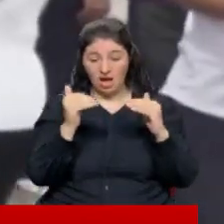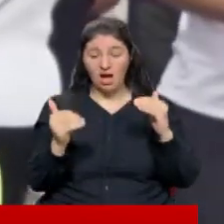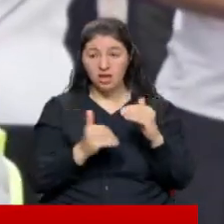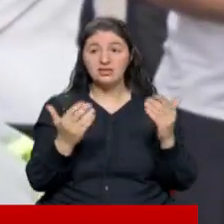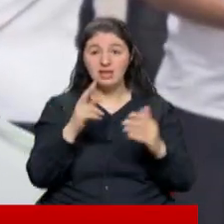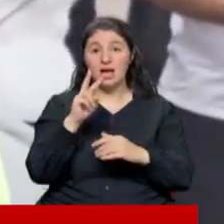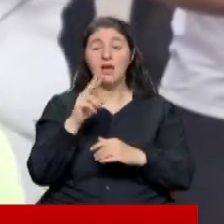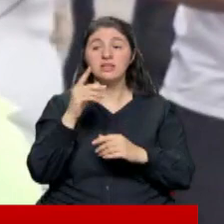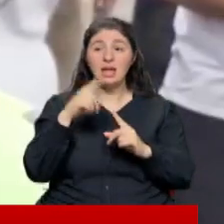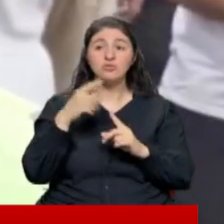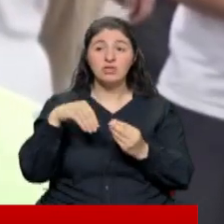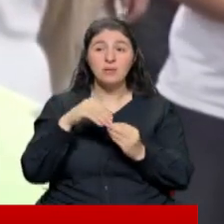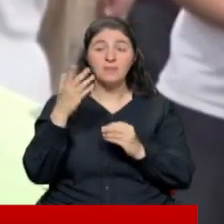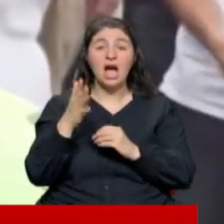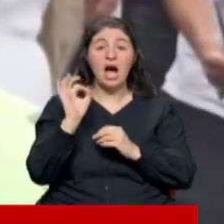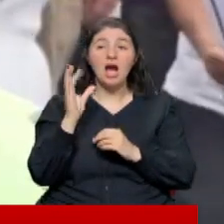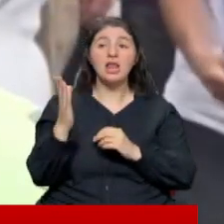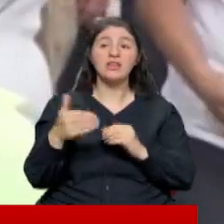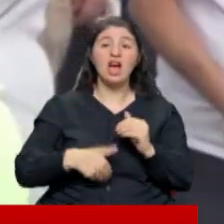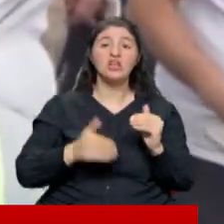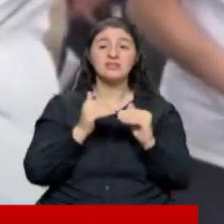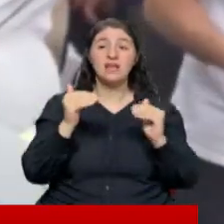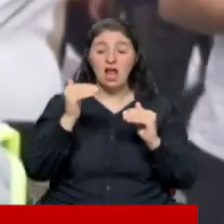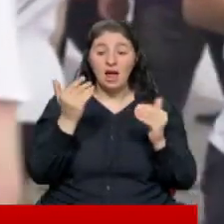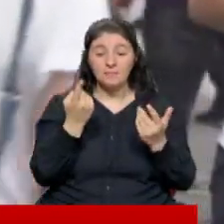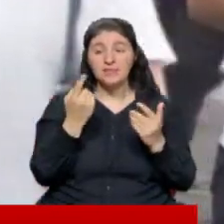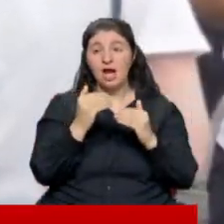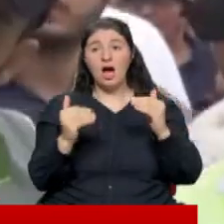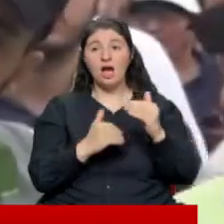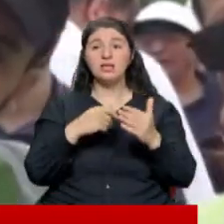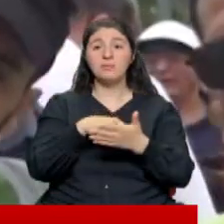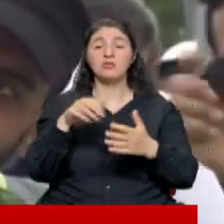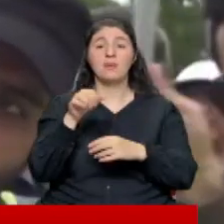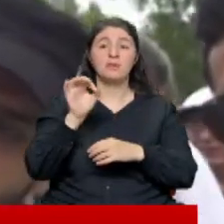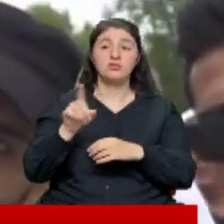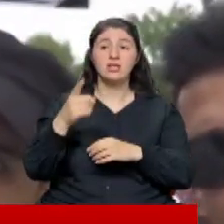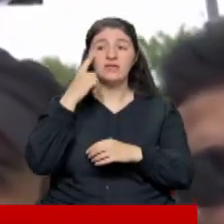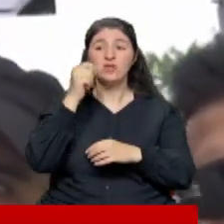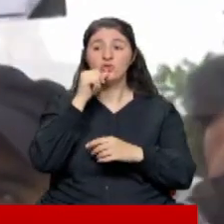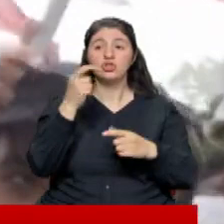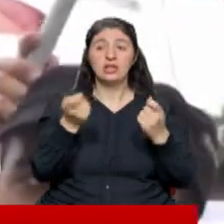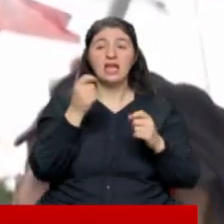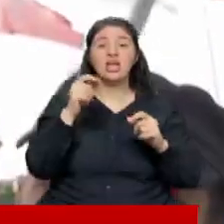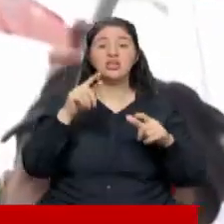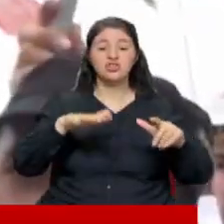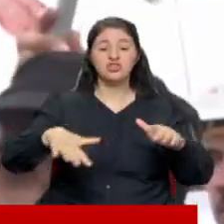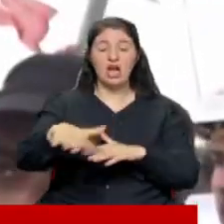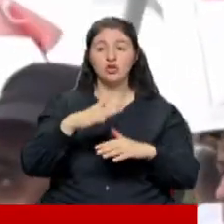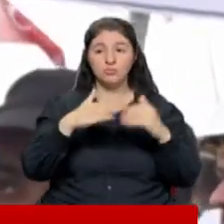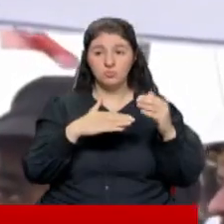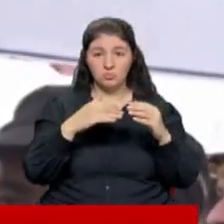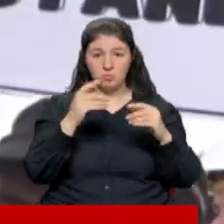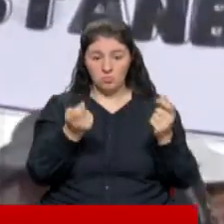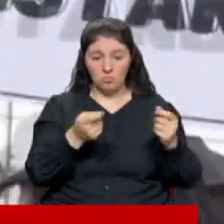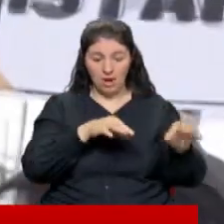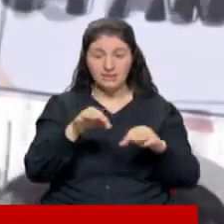Temmuz zamlarıyla birlikte bile daha halen açlık sınırı altında bir maaş almaya başladılar. Devlet Su İşleri'nde jeoloji mühendisiyim, eşim de inşaat mühendisi,